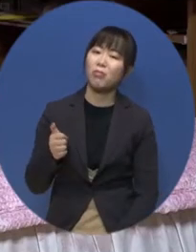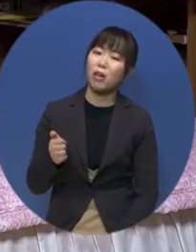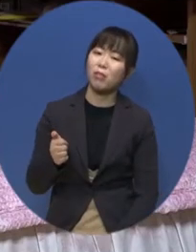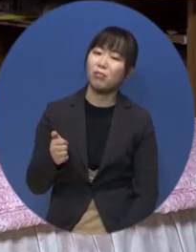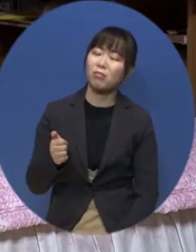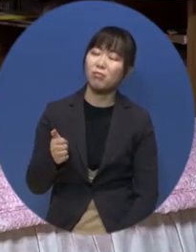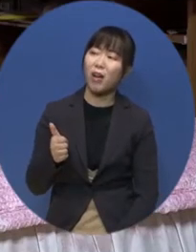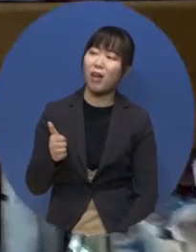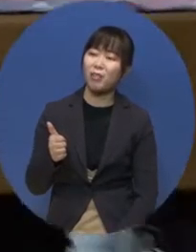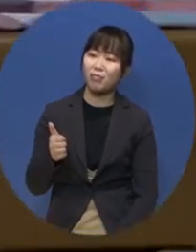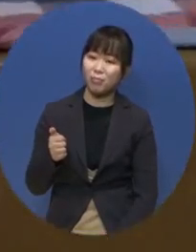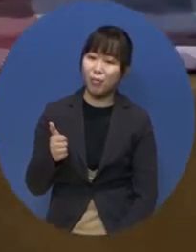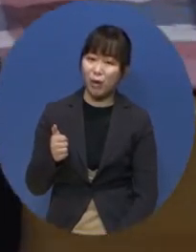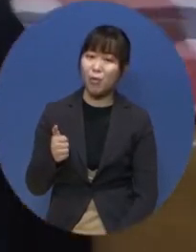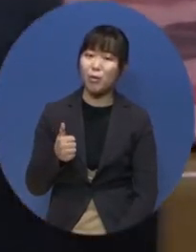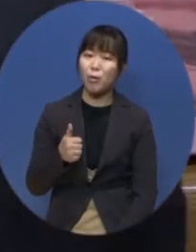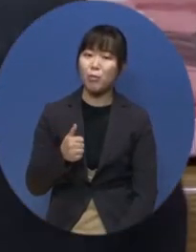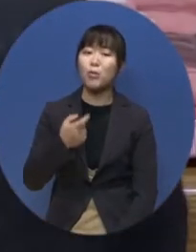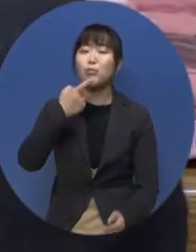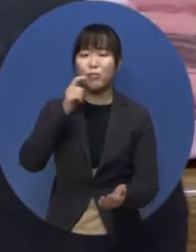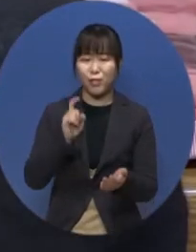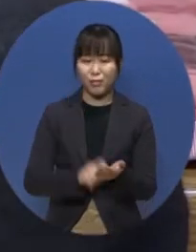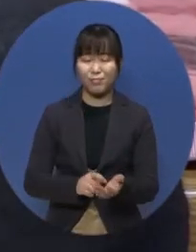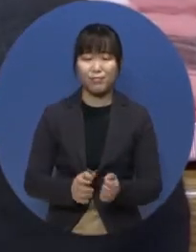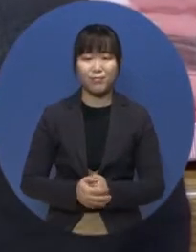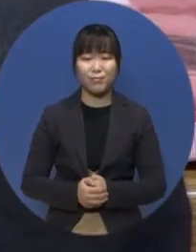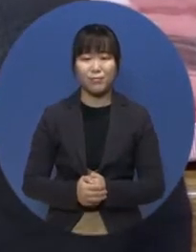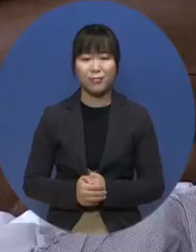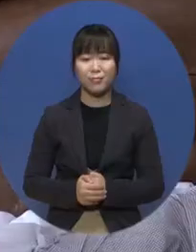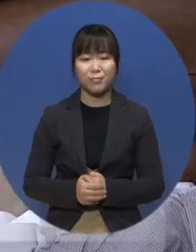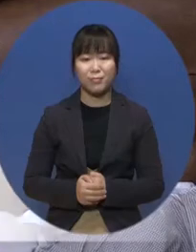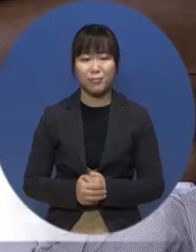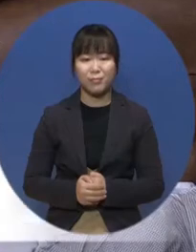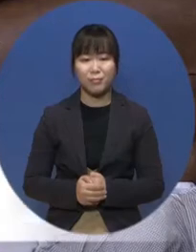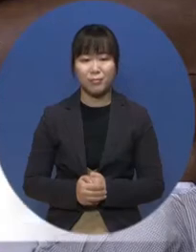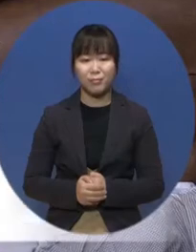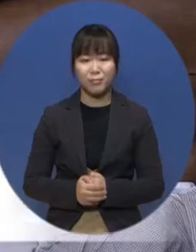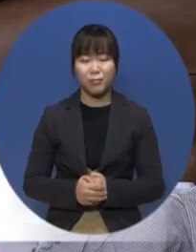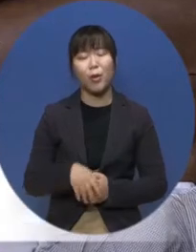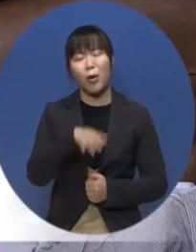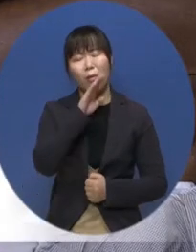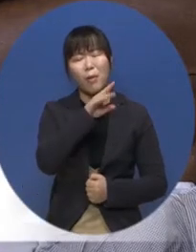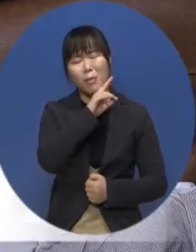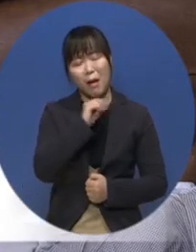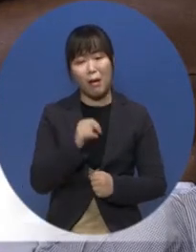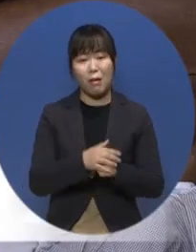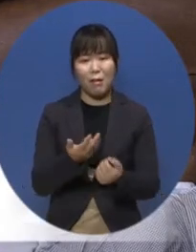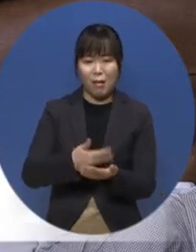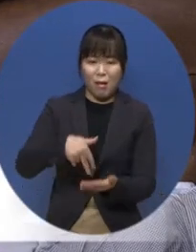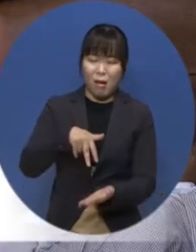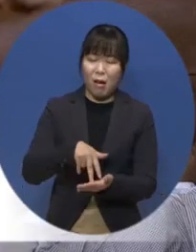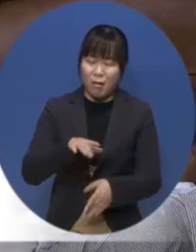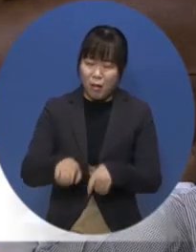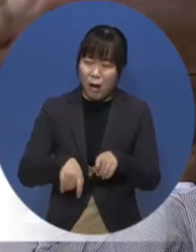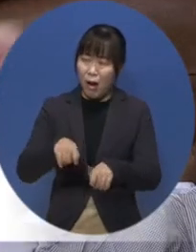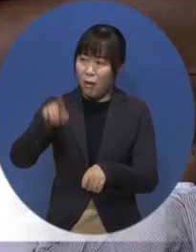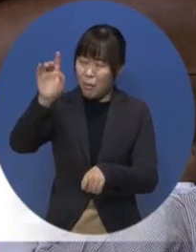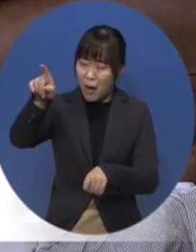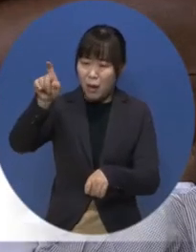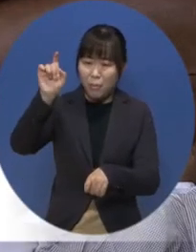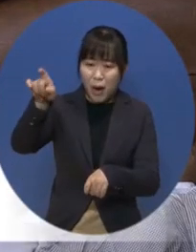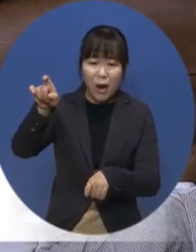리모컨 만 있으면 손쉽게 불을 켤 수 있습니다 과실을 테너 지요 일어나서 가서